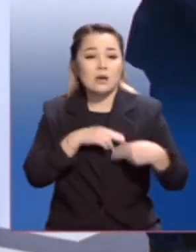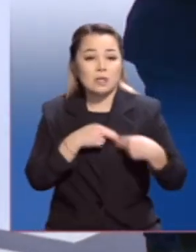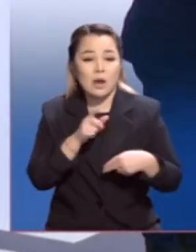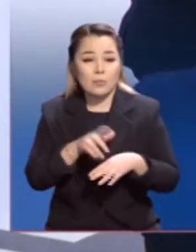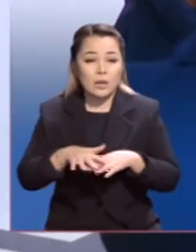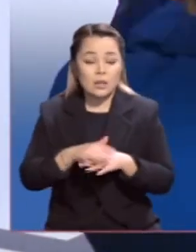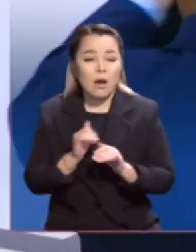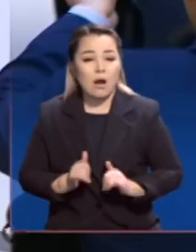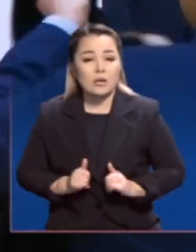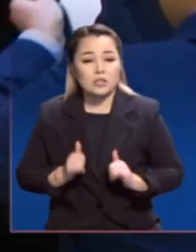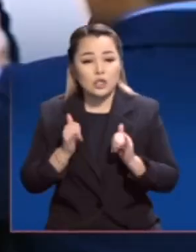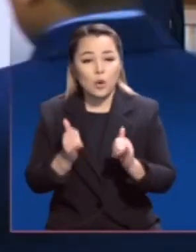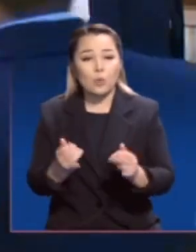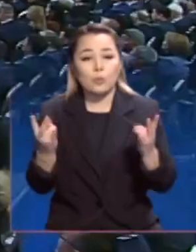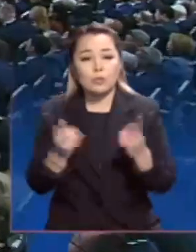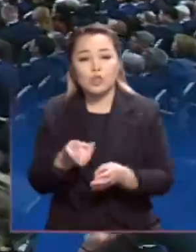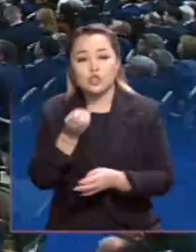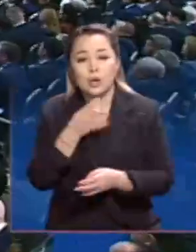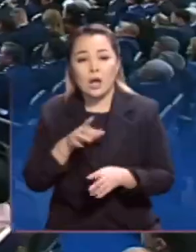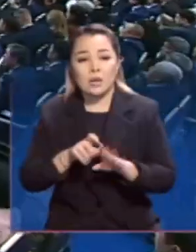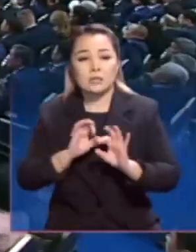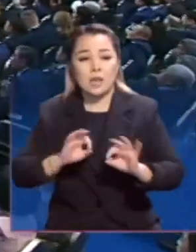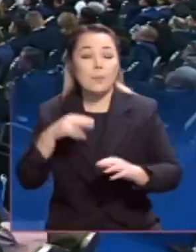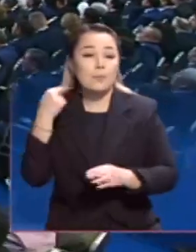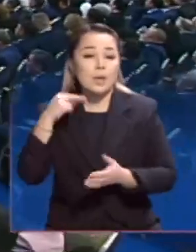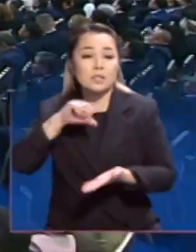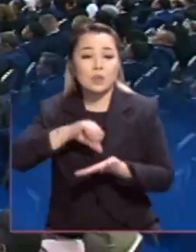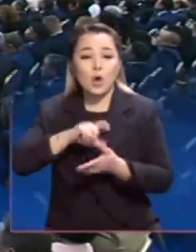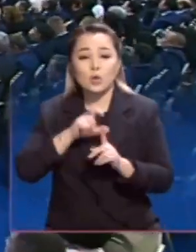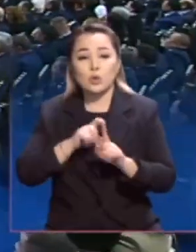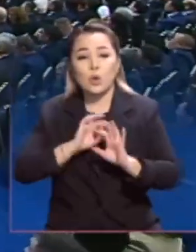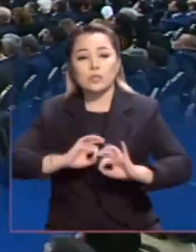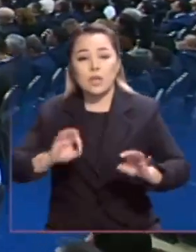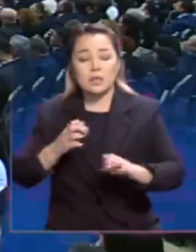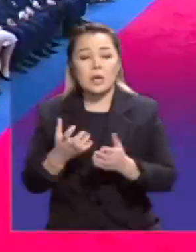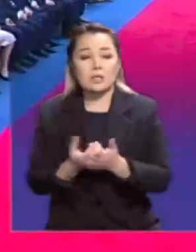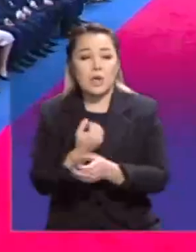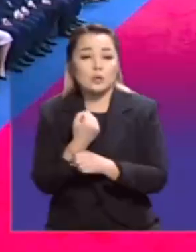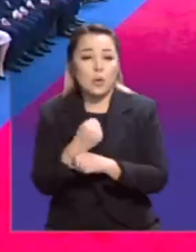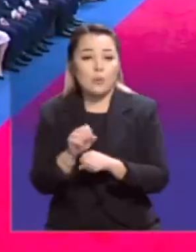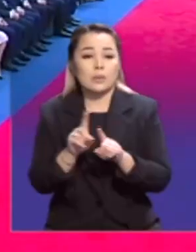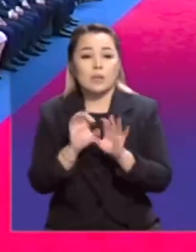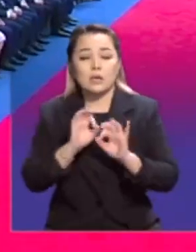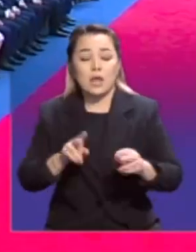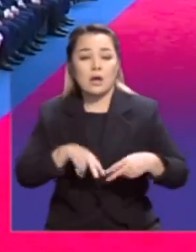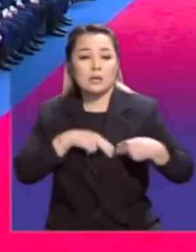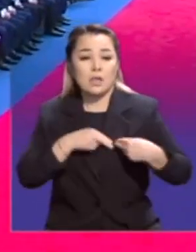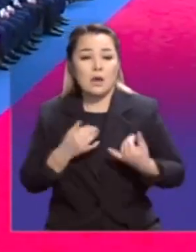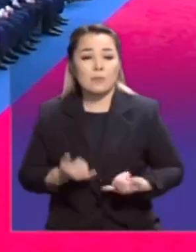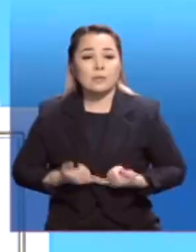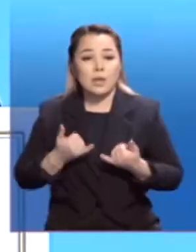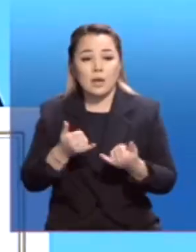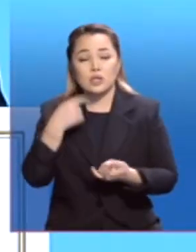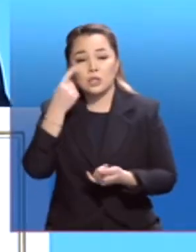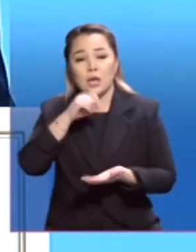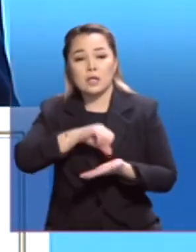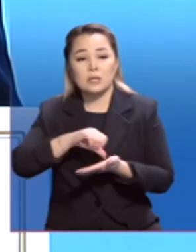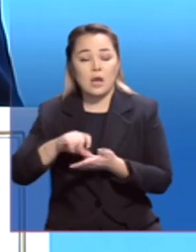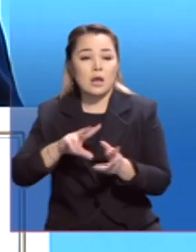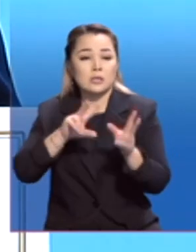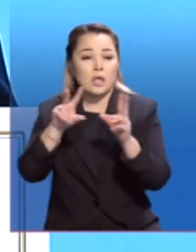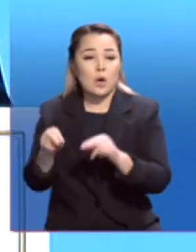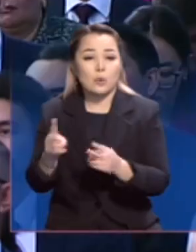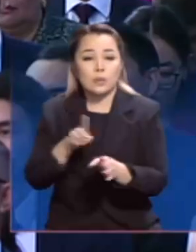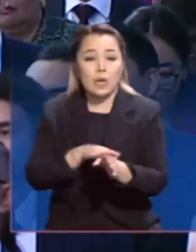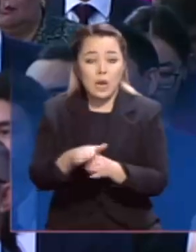қызметкерлерді қадірлеуіміз керек деген ол өте жақсы. Президент сөзін қазір сайлаудағы жеңісті тойлайтын емес, аянбай еңбек ететін кез деп шегеледі.